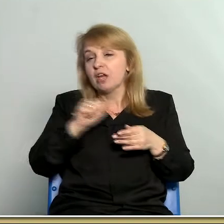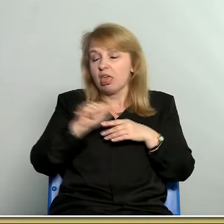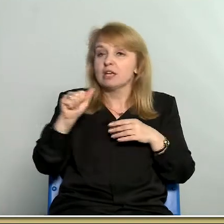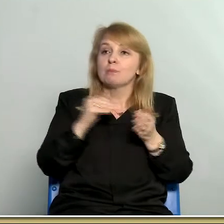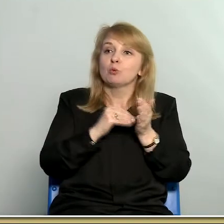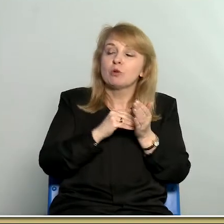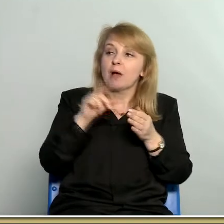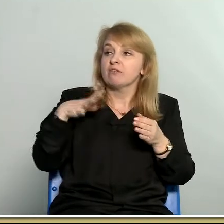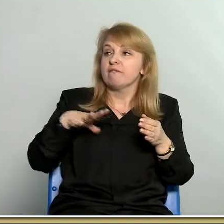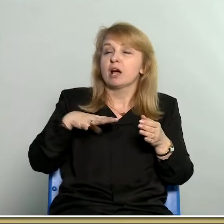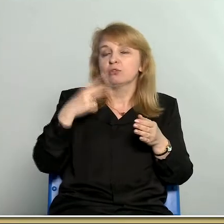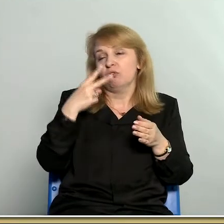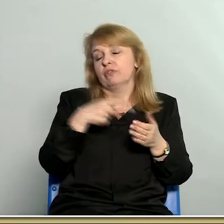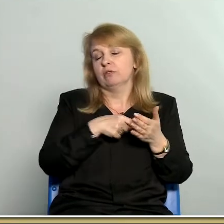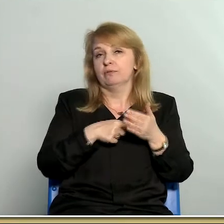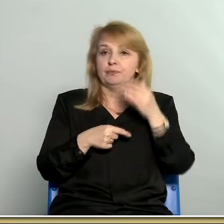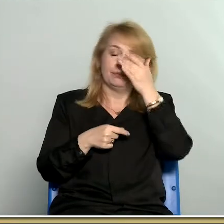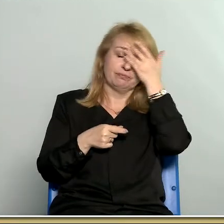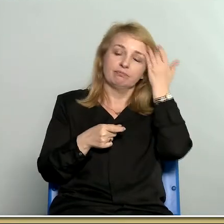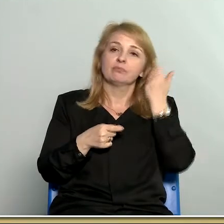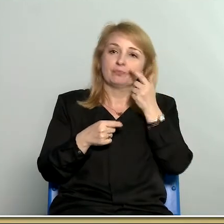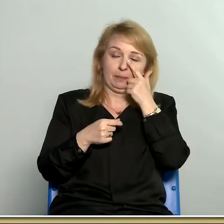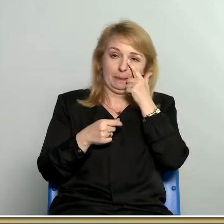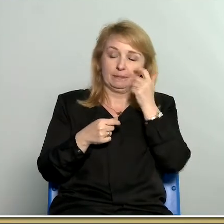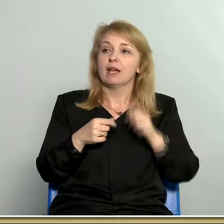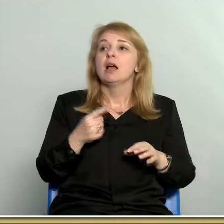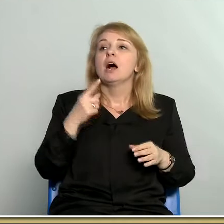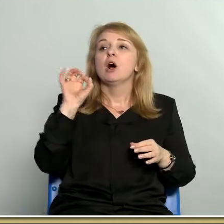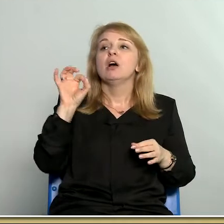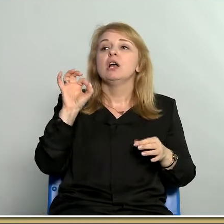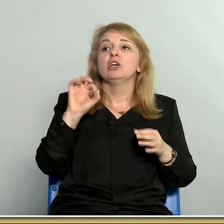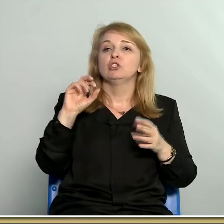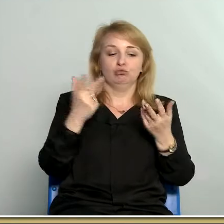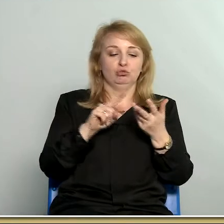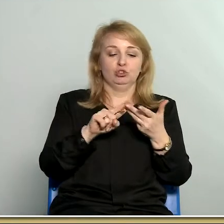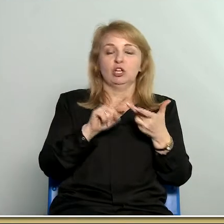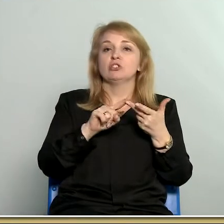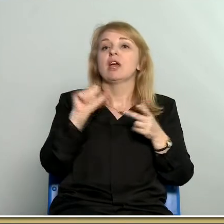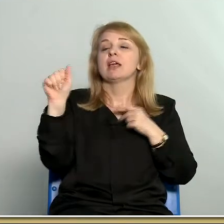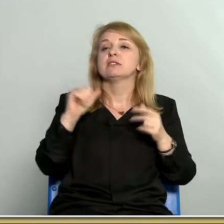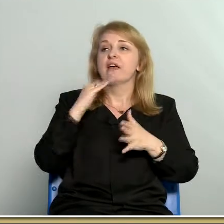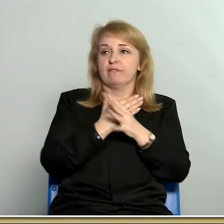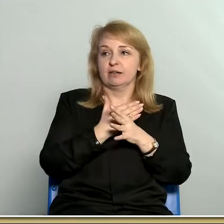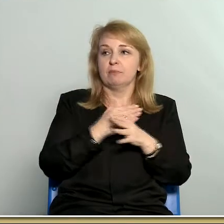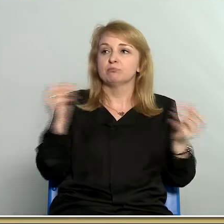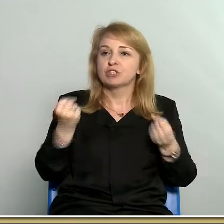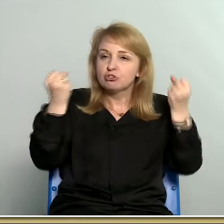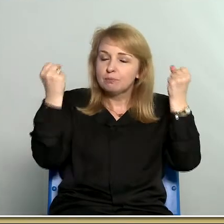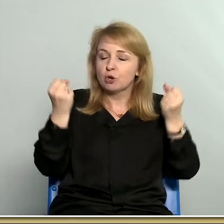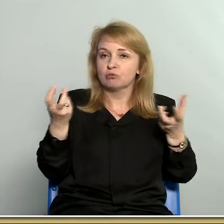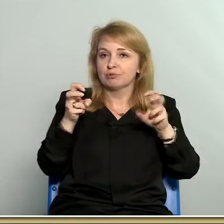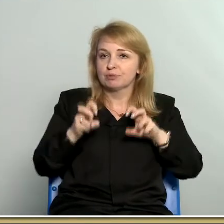zaznaczone, te najważniejsze. Oś priorytetowa trzecia to jest przedsiębiorczość, na którą